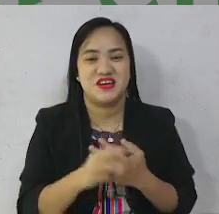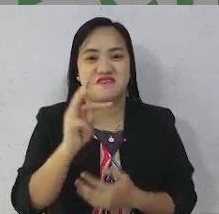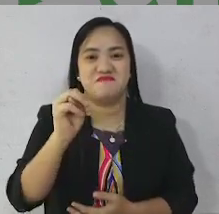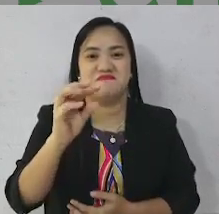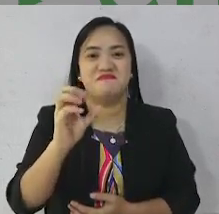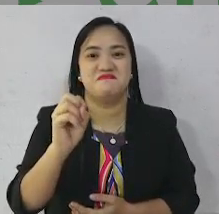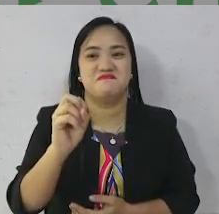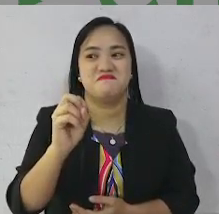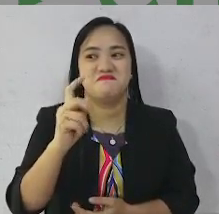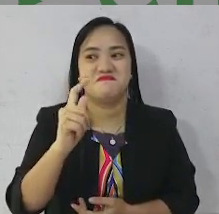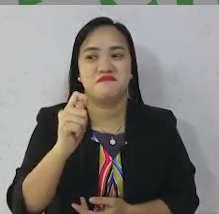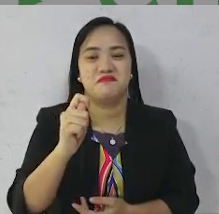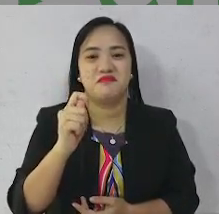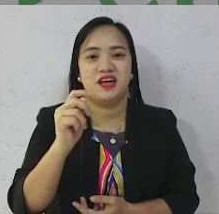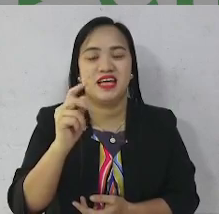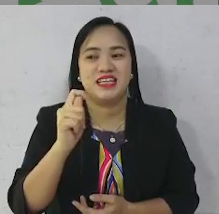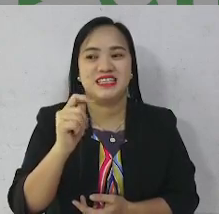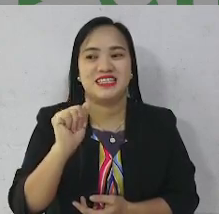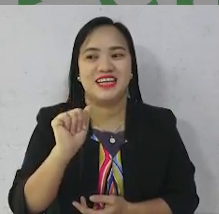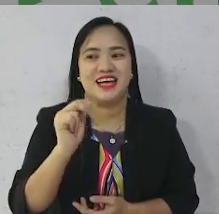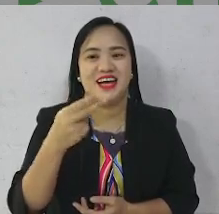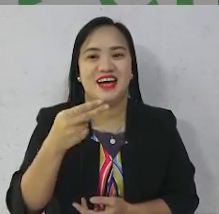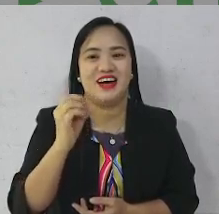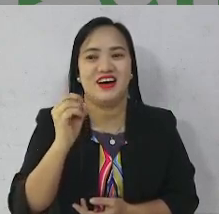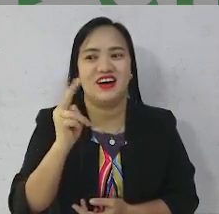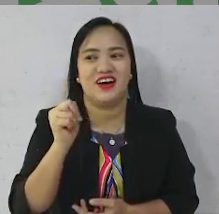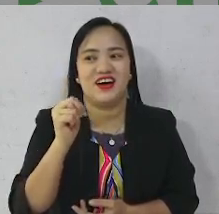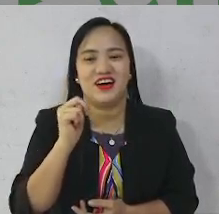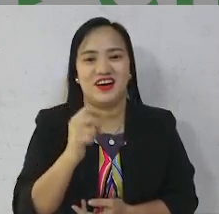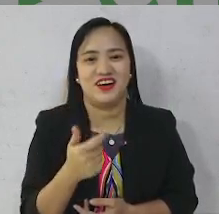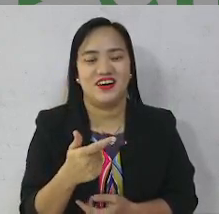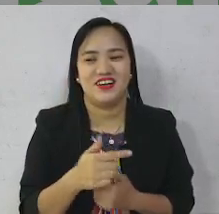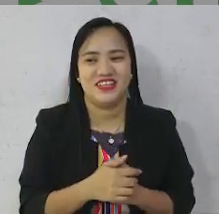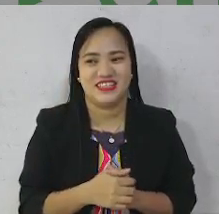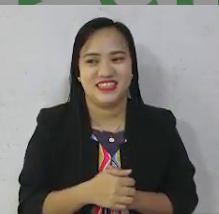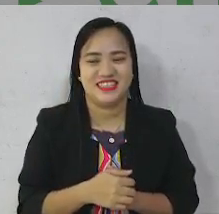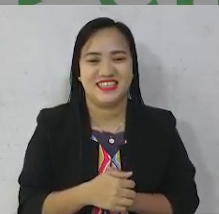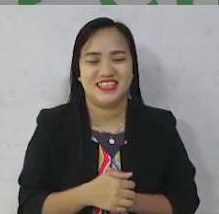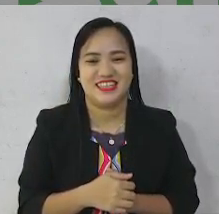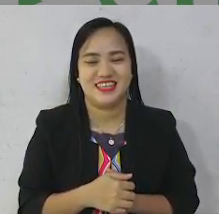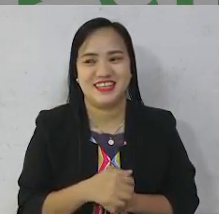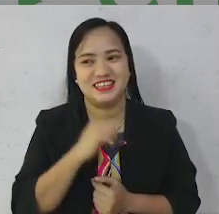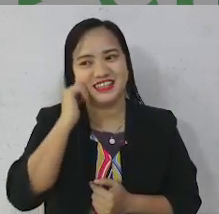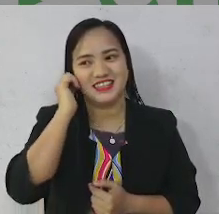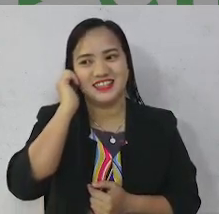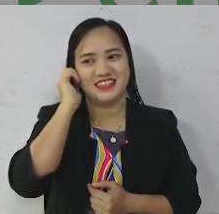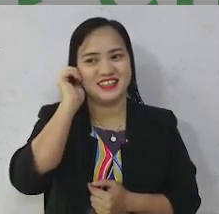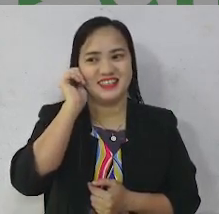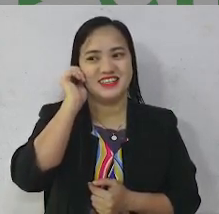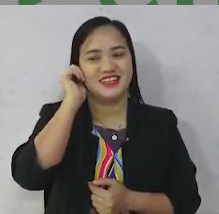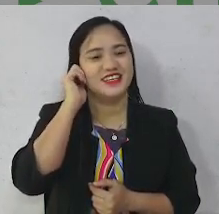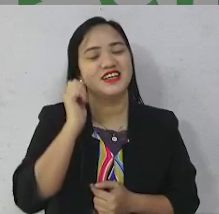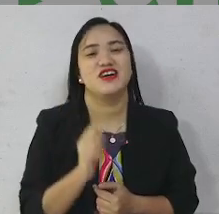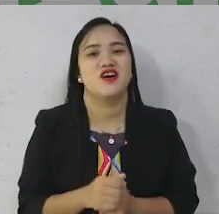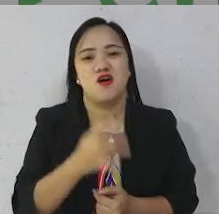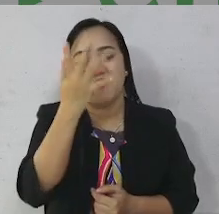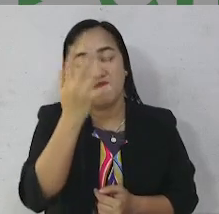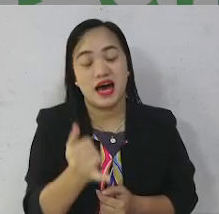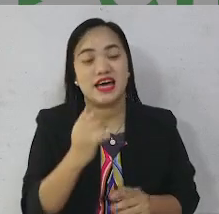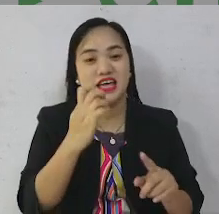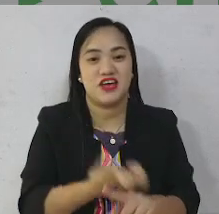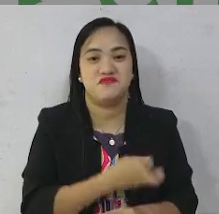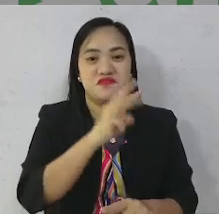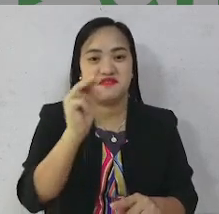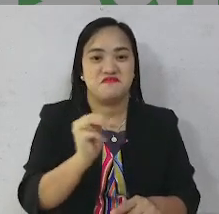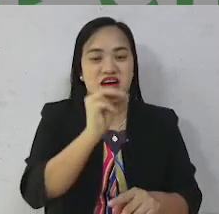laging Tanong mo kay Ma'am Melody Tanong mo kay Ma'am Melody Ma'am Melody Bakit daw Pag monday ang